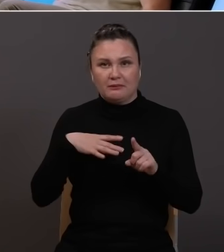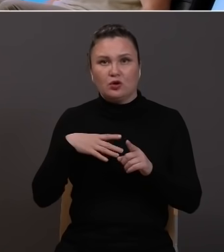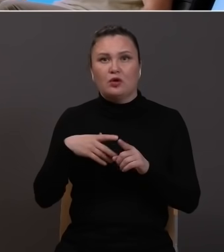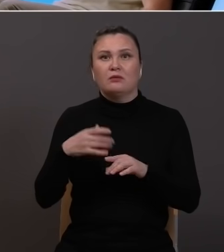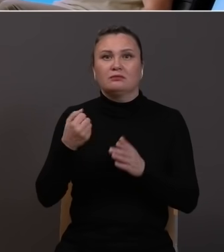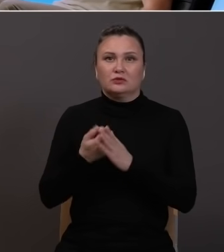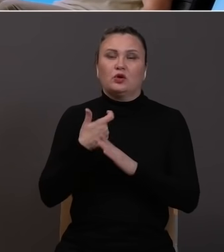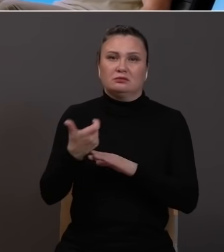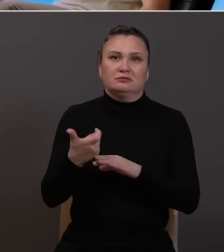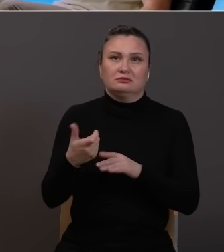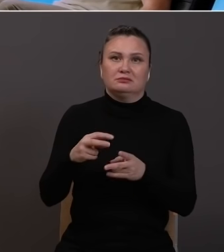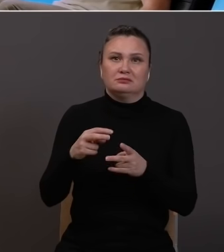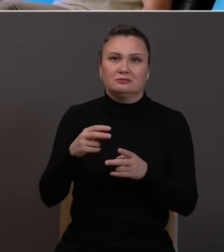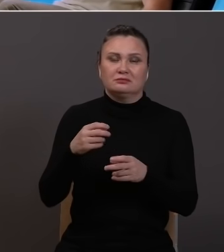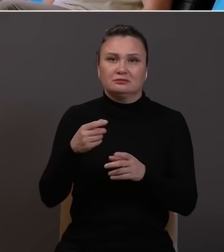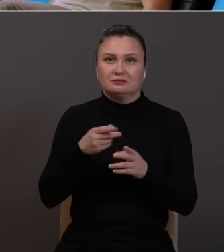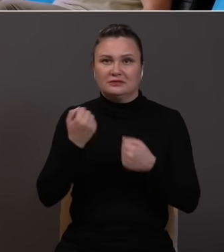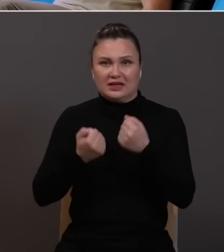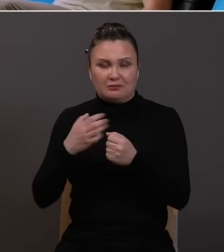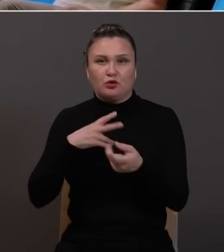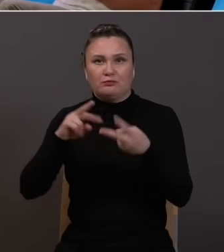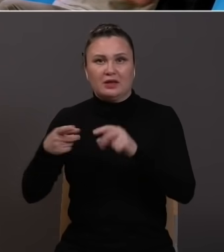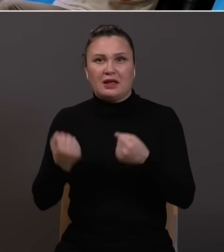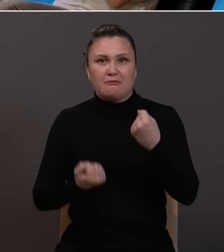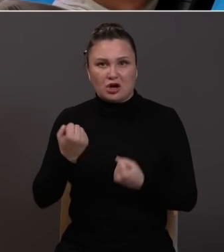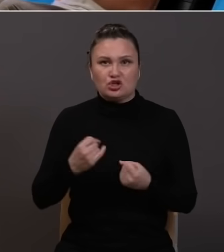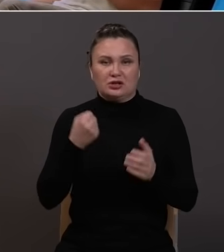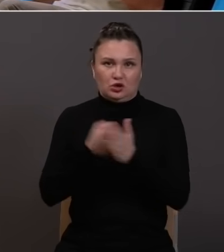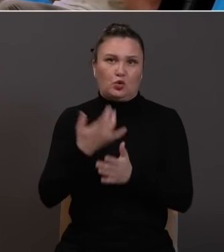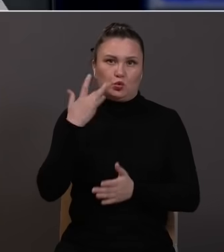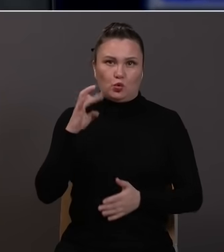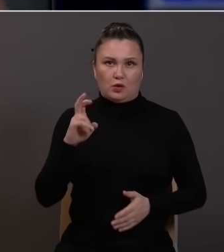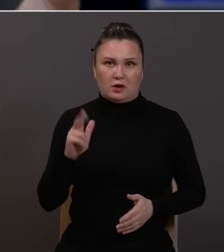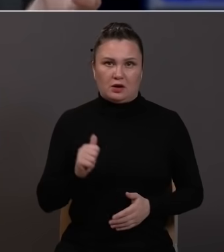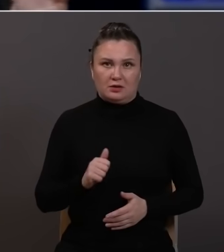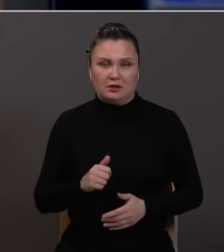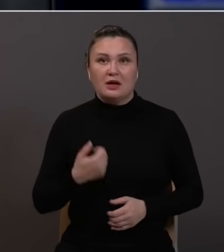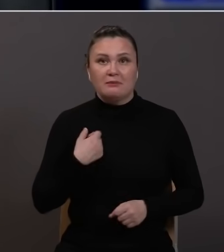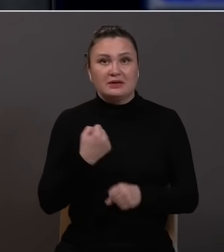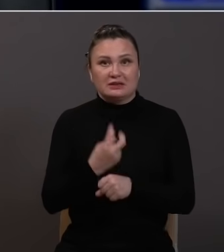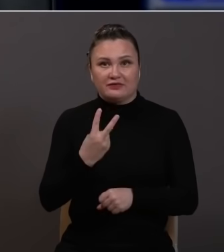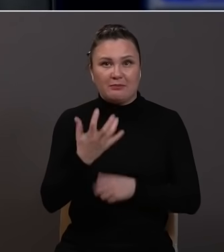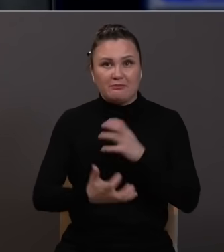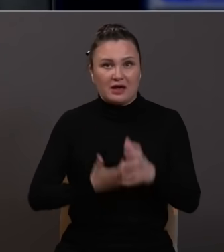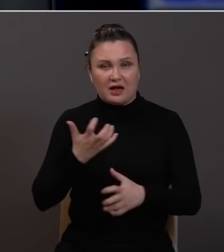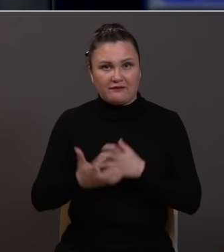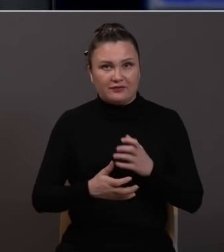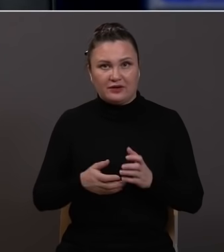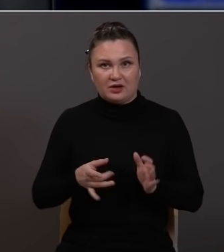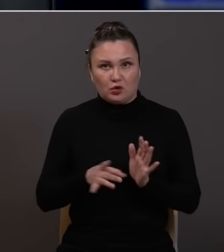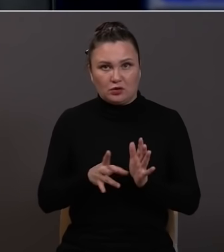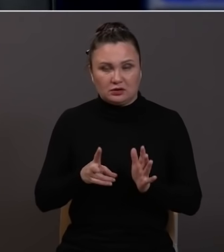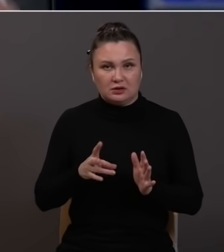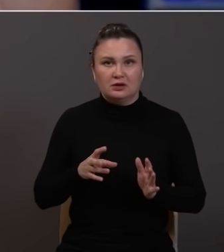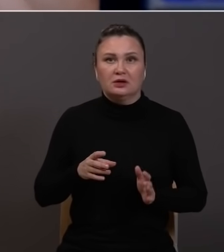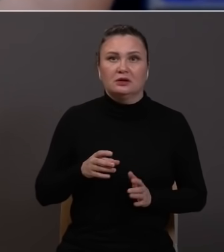общего пользования, там пересесть на машины и финишировать в Нью-Йорке. И помимо того, что мы делаем 2 мировых рекорда, это первое пересечение на колесах